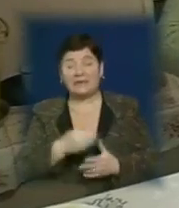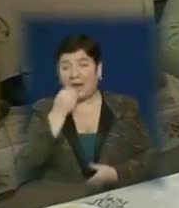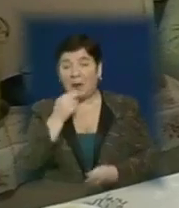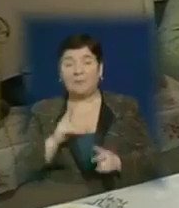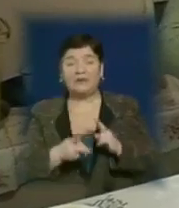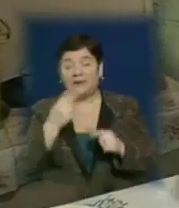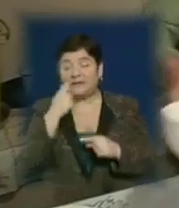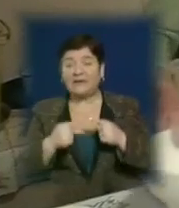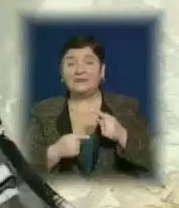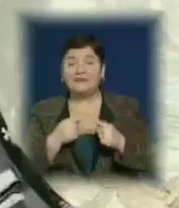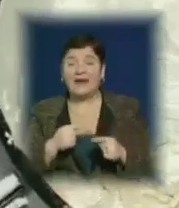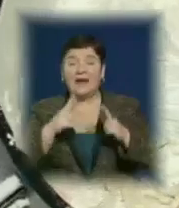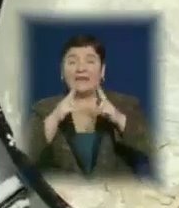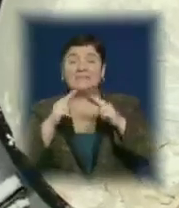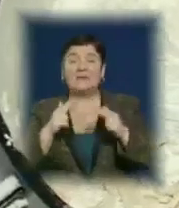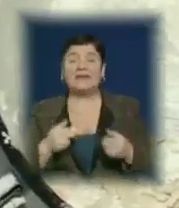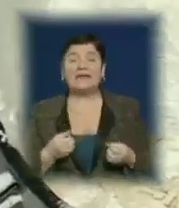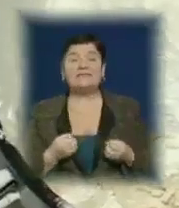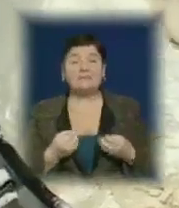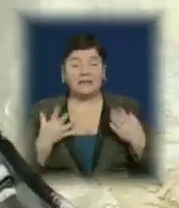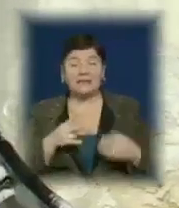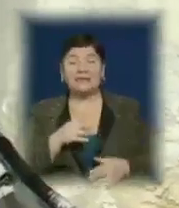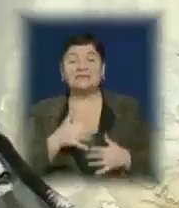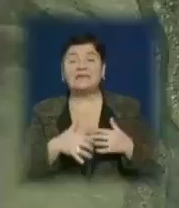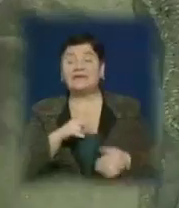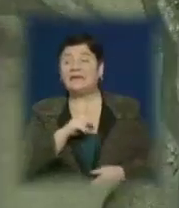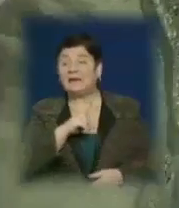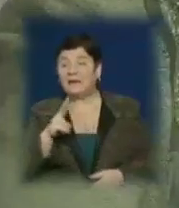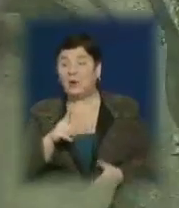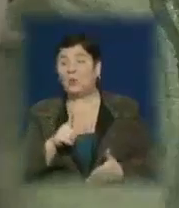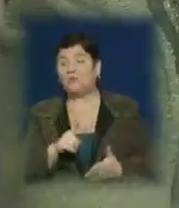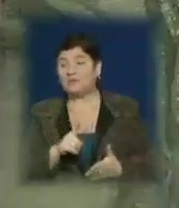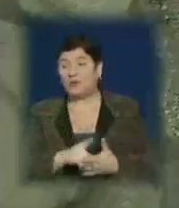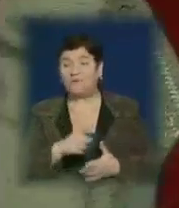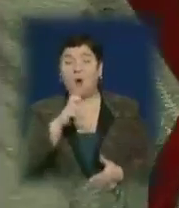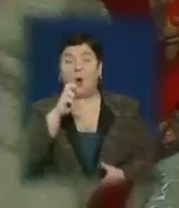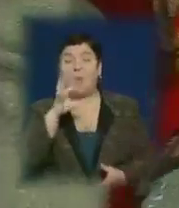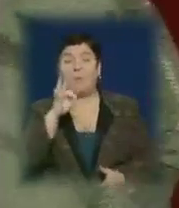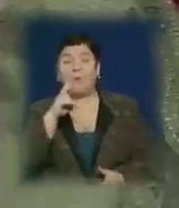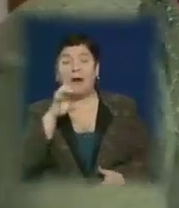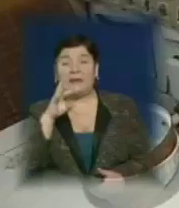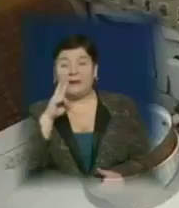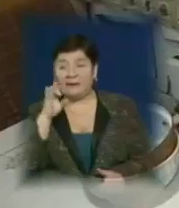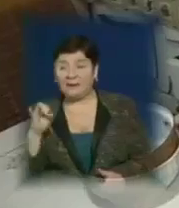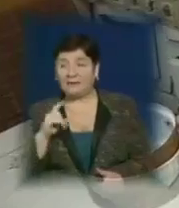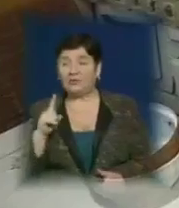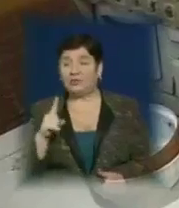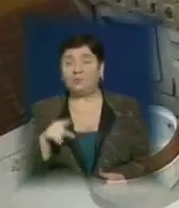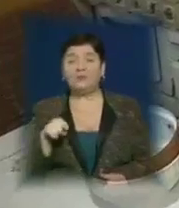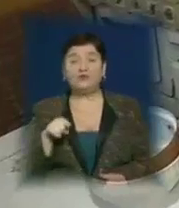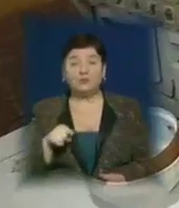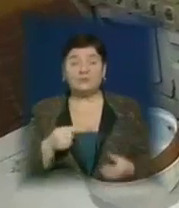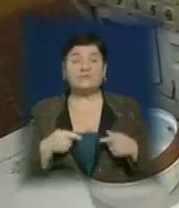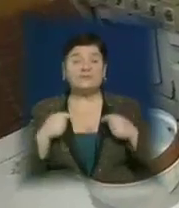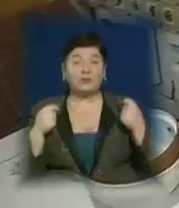приготуванням традиційних різдвяних страв, серед яких обов'язковими є бобальки. Звичайно, що всю святкову